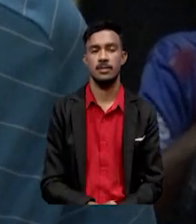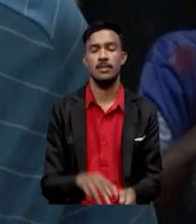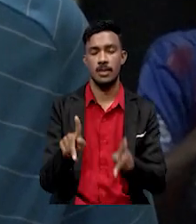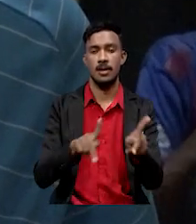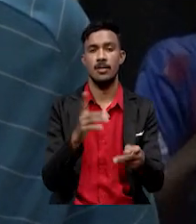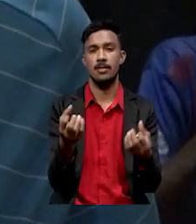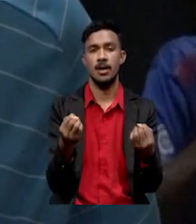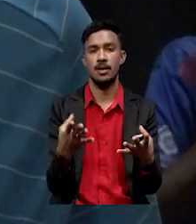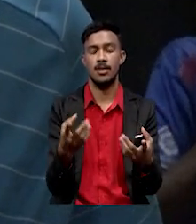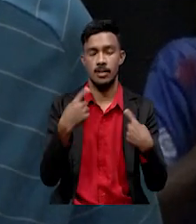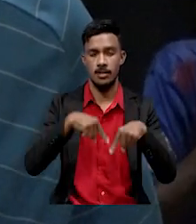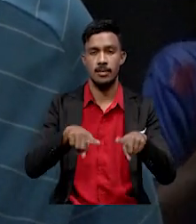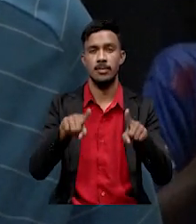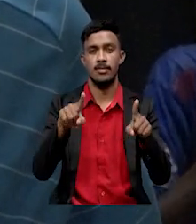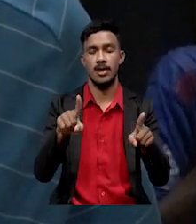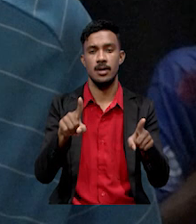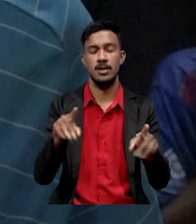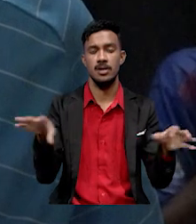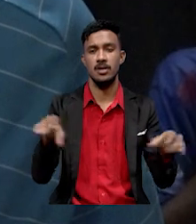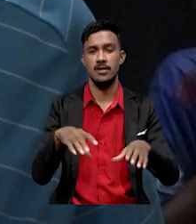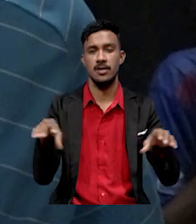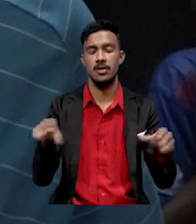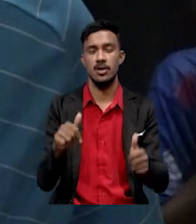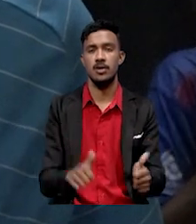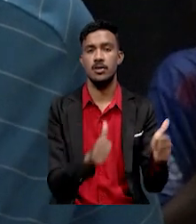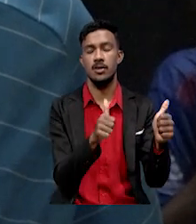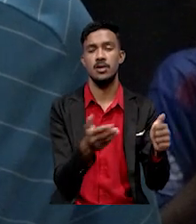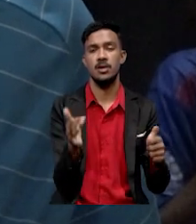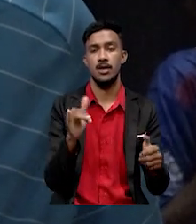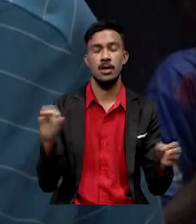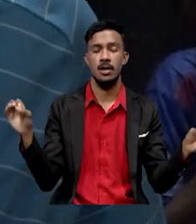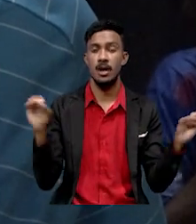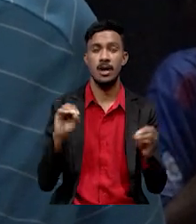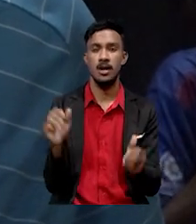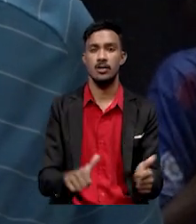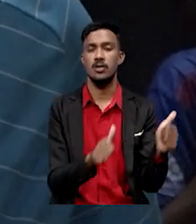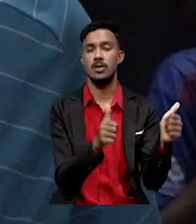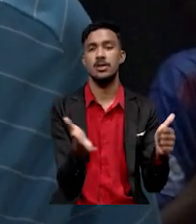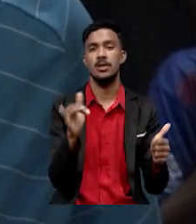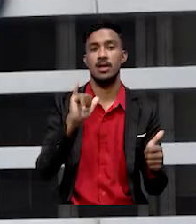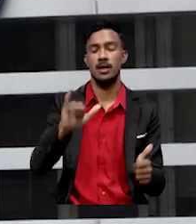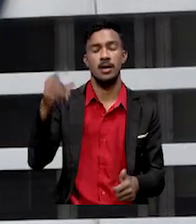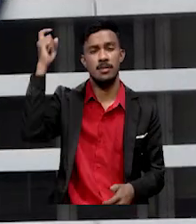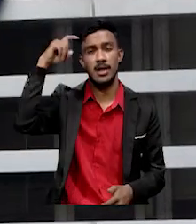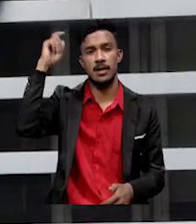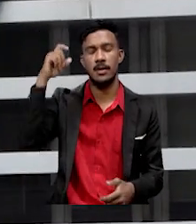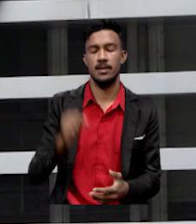mabarak maka bat servis tuir sirenya la tuir sirenya area.